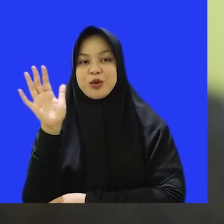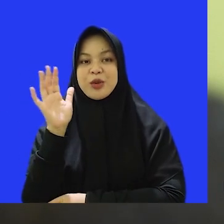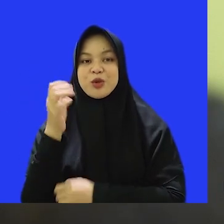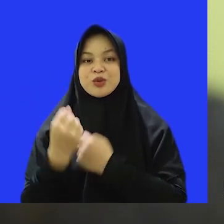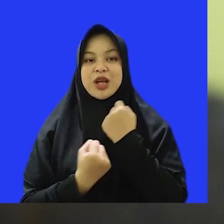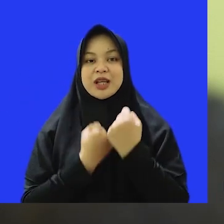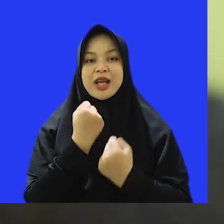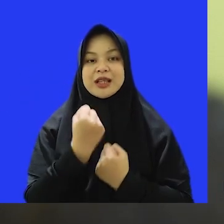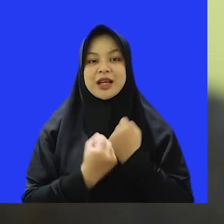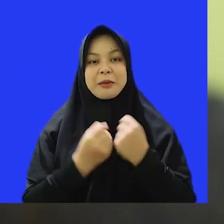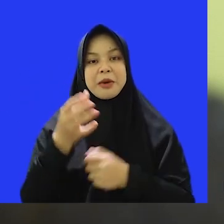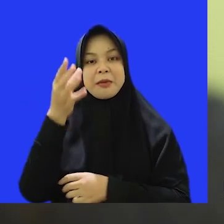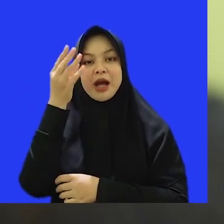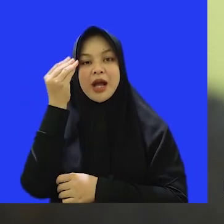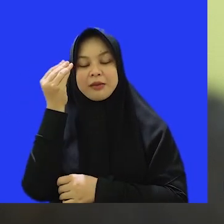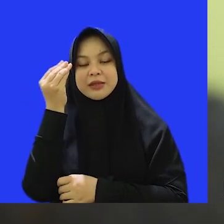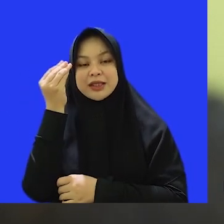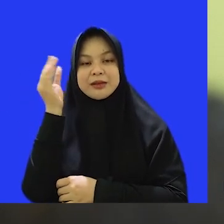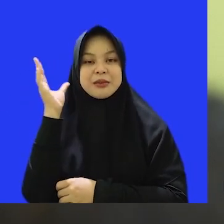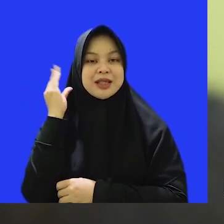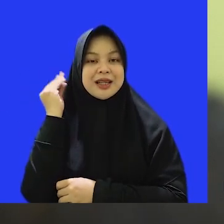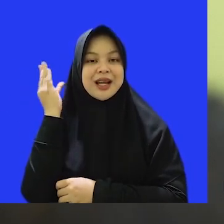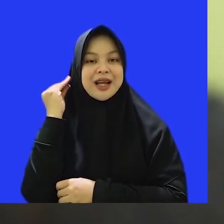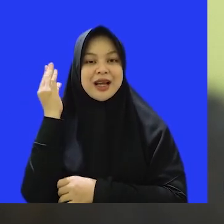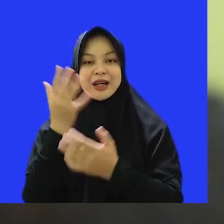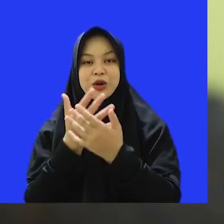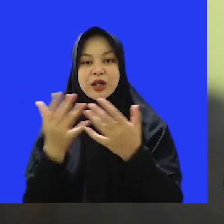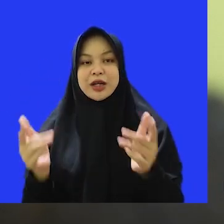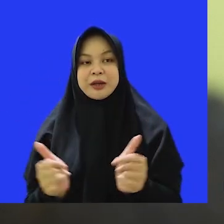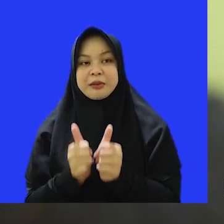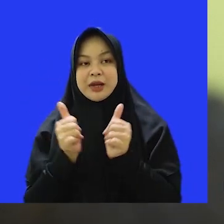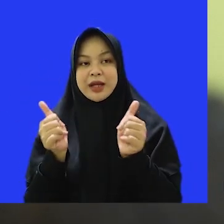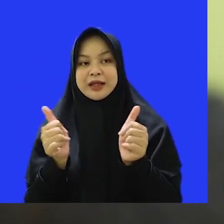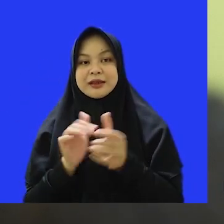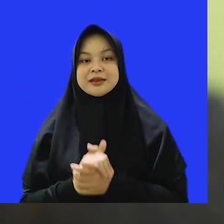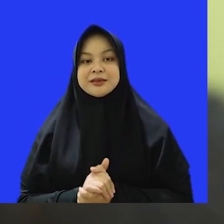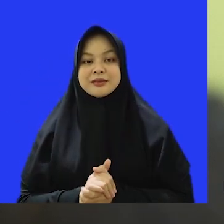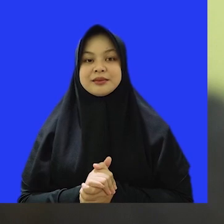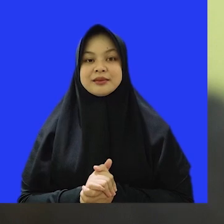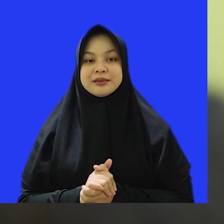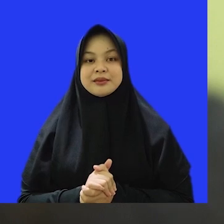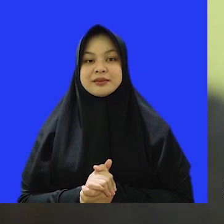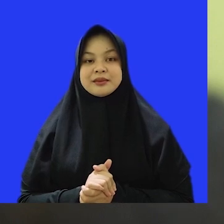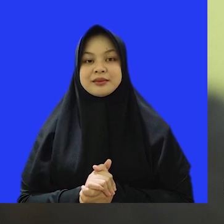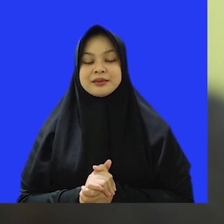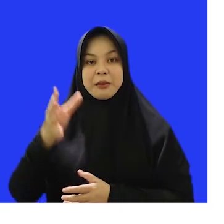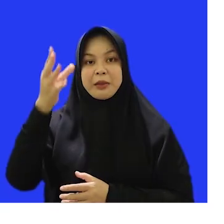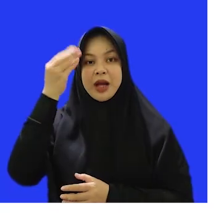pada narasumber dan usahakan untuk memahami serta mendengarkan mereka dengan baik.